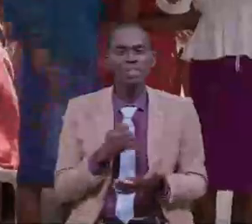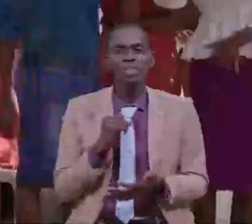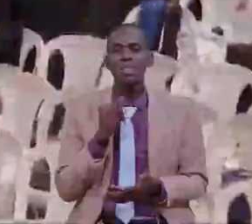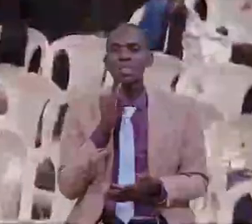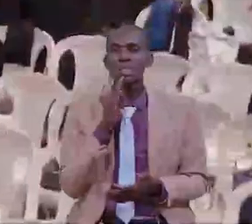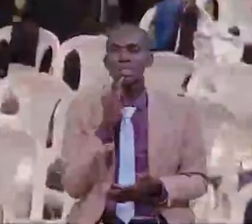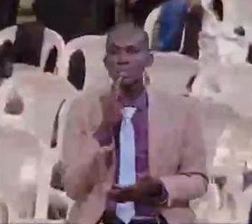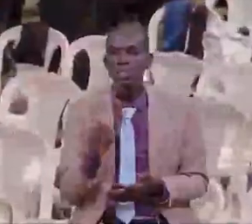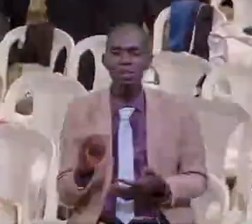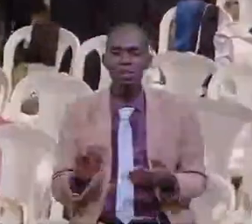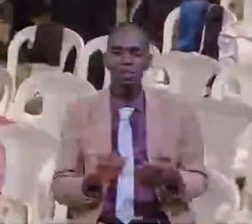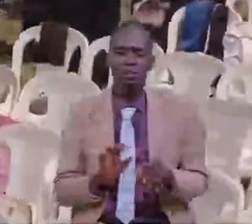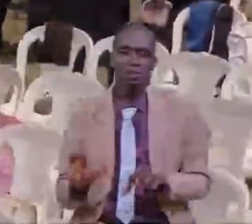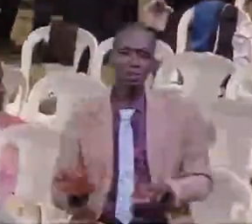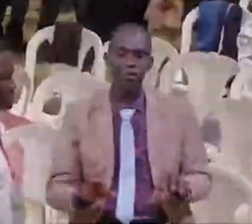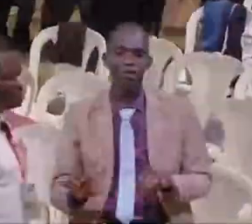C'est fait.